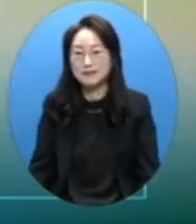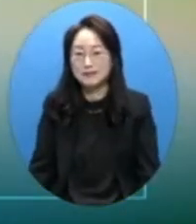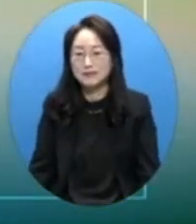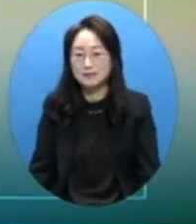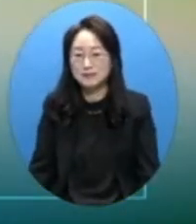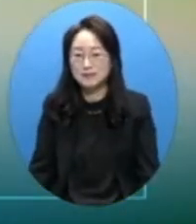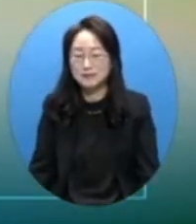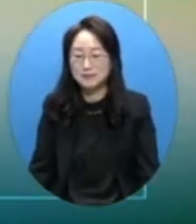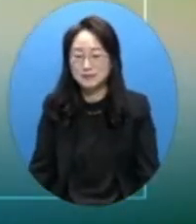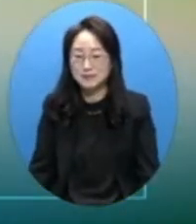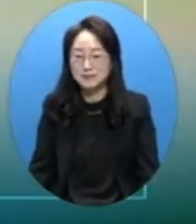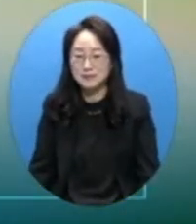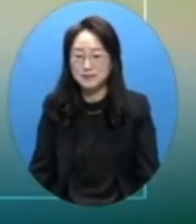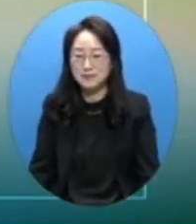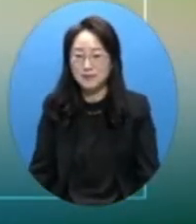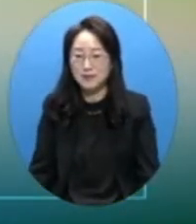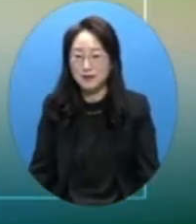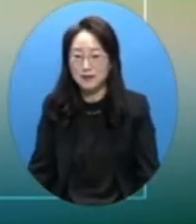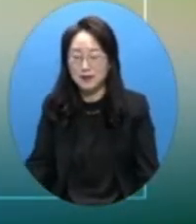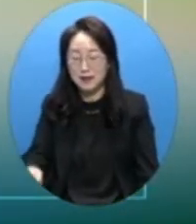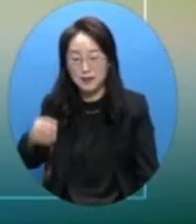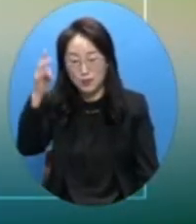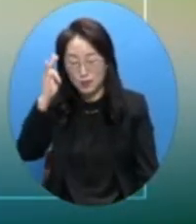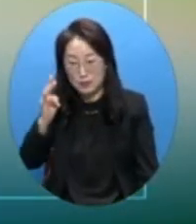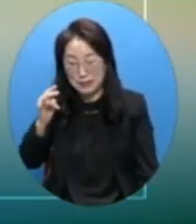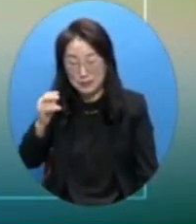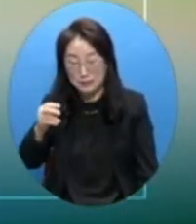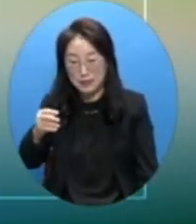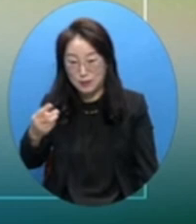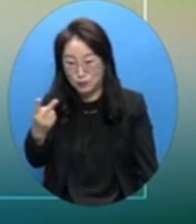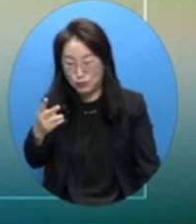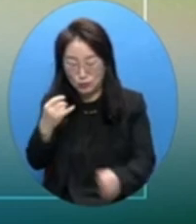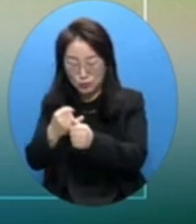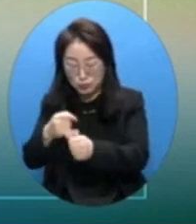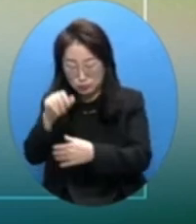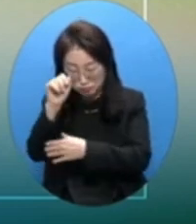그래서 요셉 한번 해 갖고